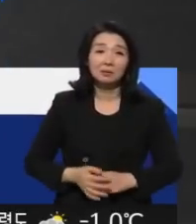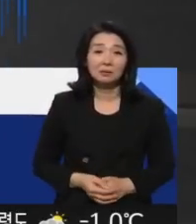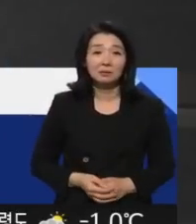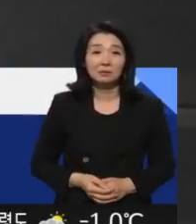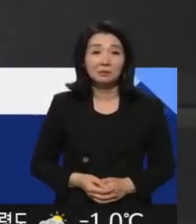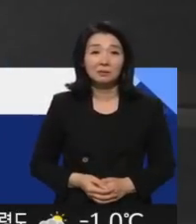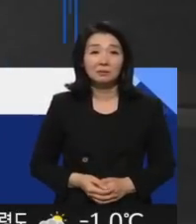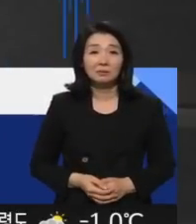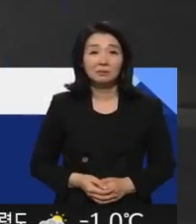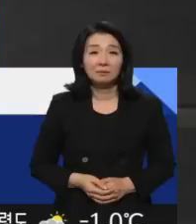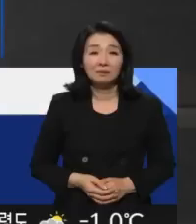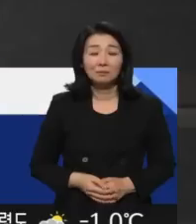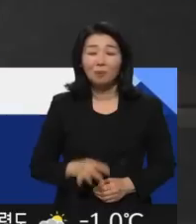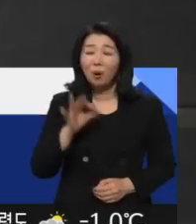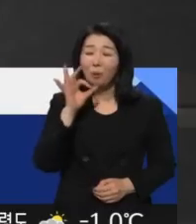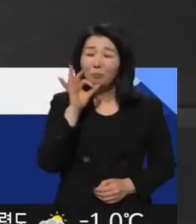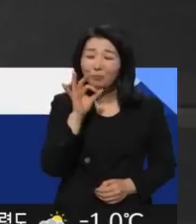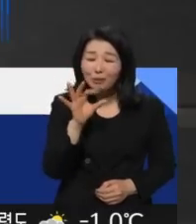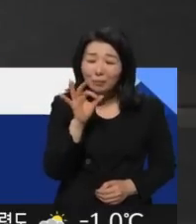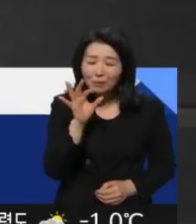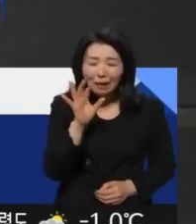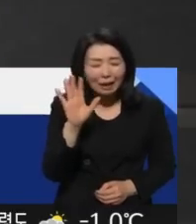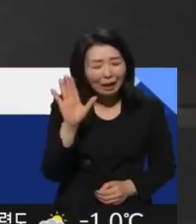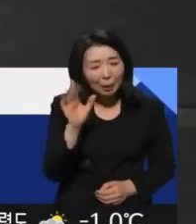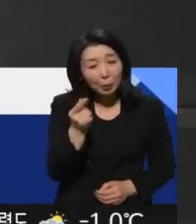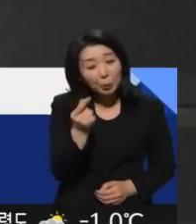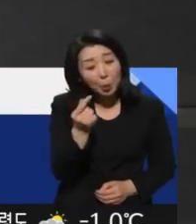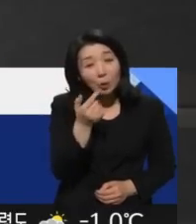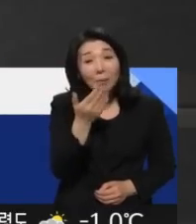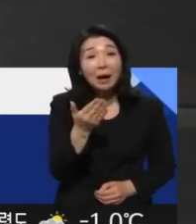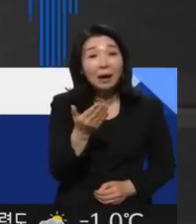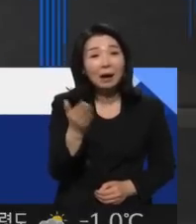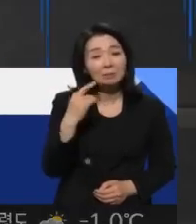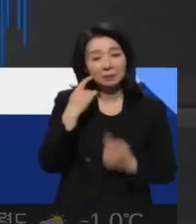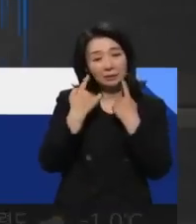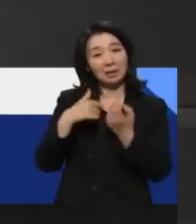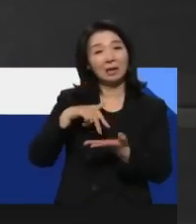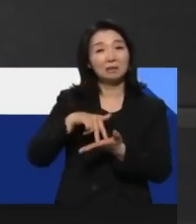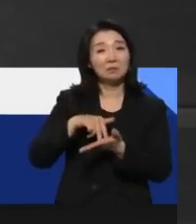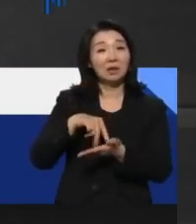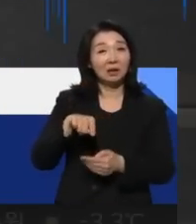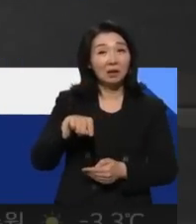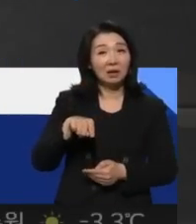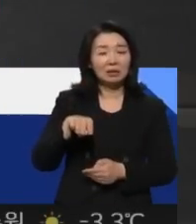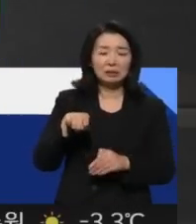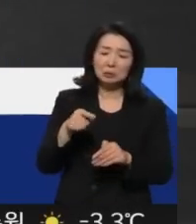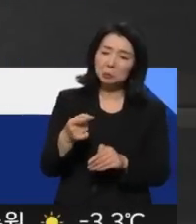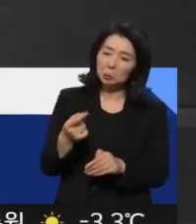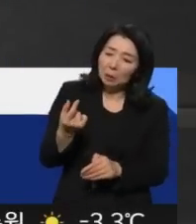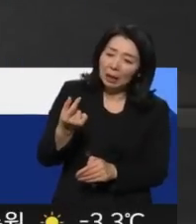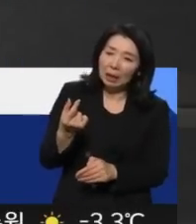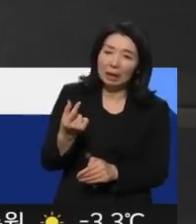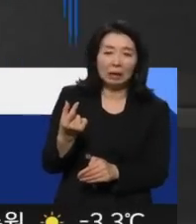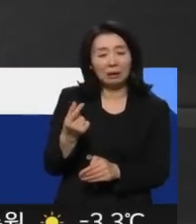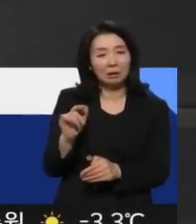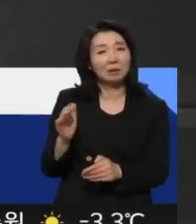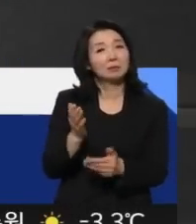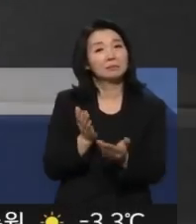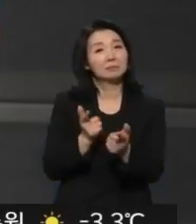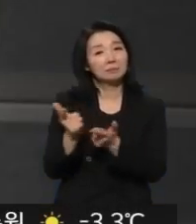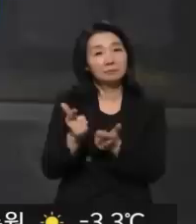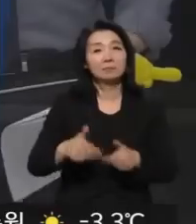뭐 불가능하다고 볼 수는 없죠. 그러나 제 개인적인 생각으로는 아직은 좀 이러지 않겠느냐 이런 생각을 하고